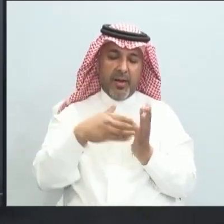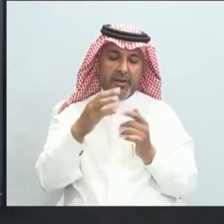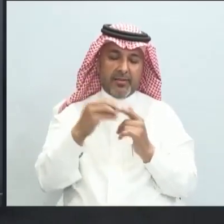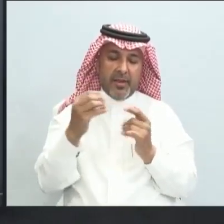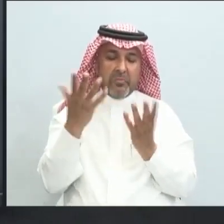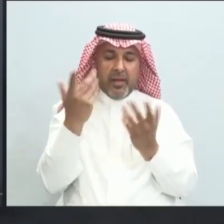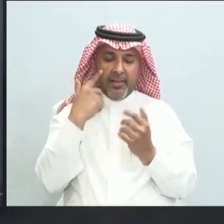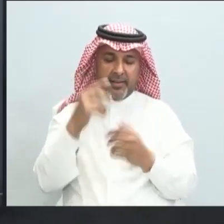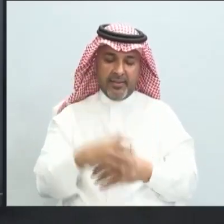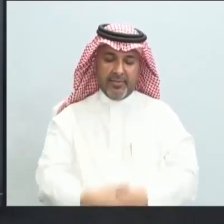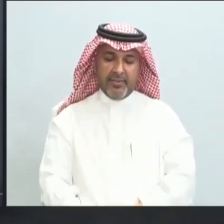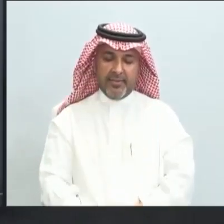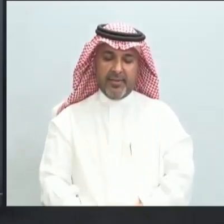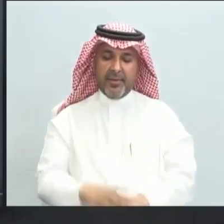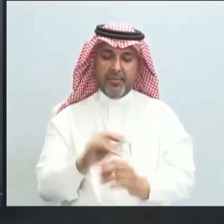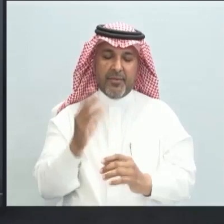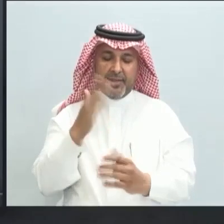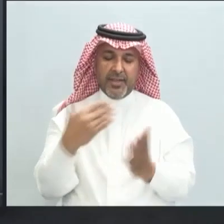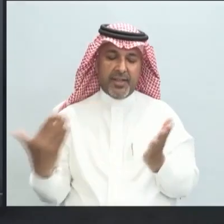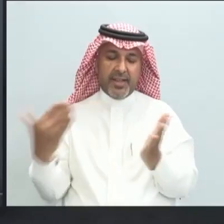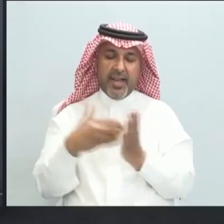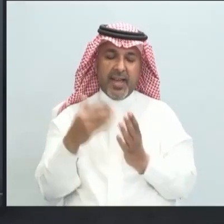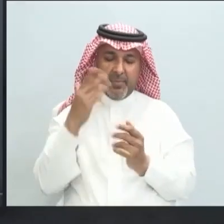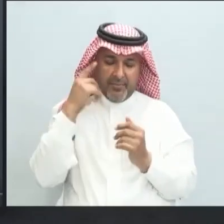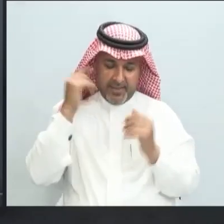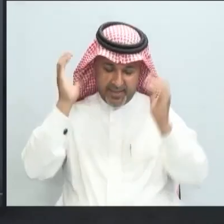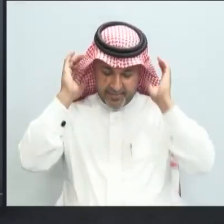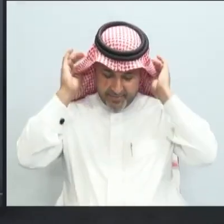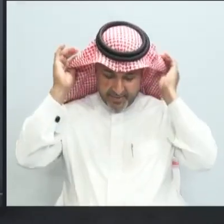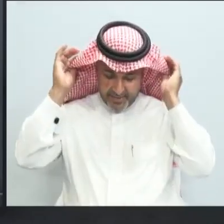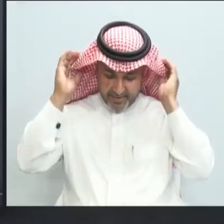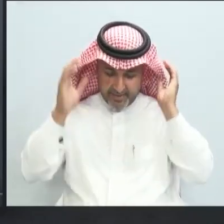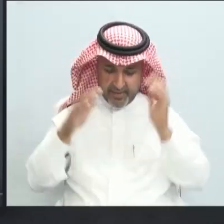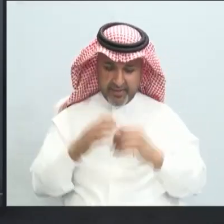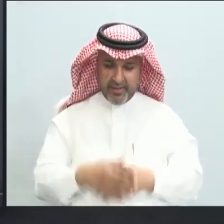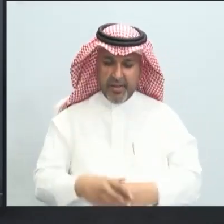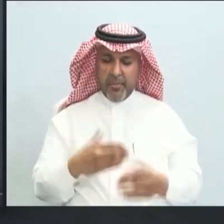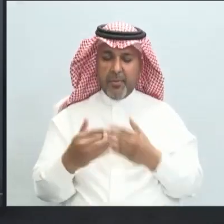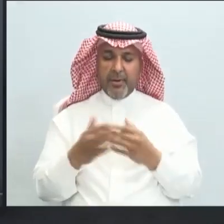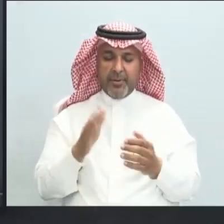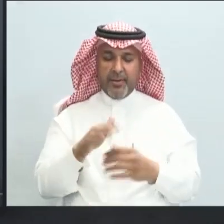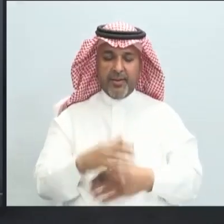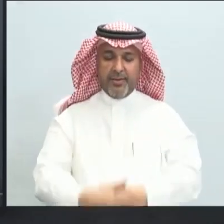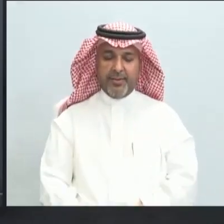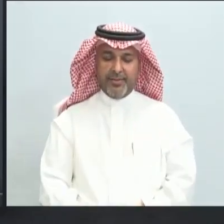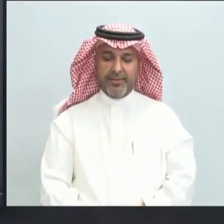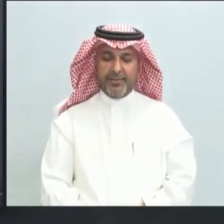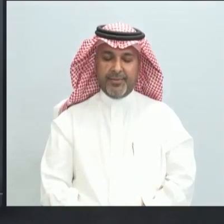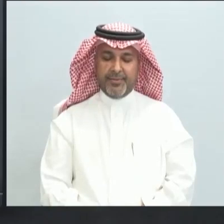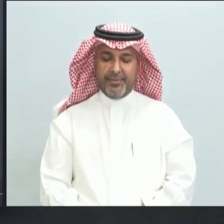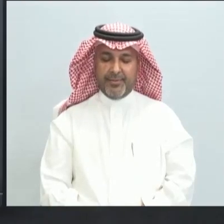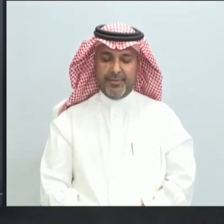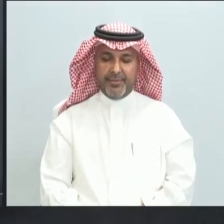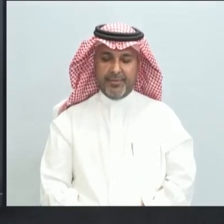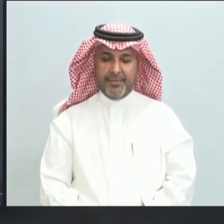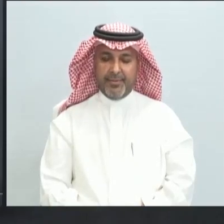ما لا نهاية ضربتها في ثلاثة, هي ما لا نهاية, يعني ضربتها في ثلاثة ما لا نهاية, فبالتالي لا تتأثر السعة بأي عدد مضروب في التان,